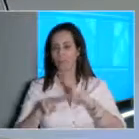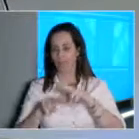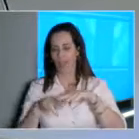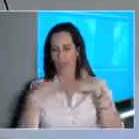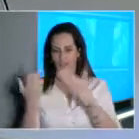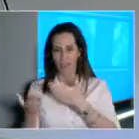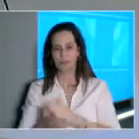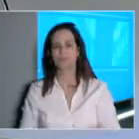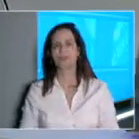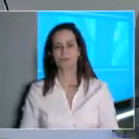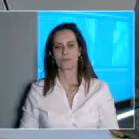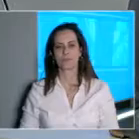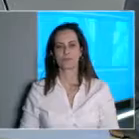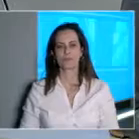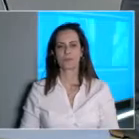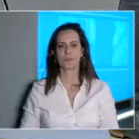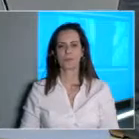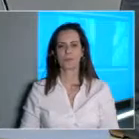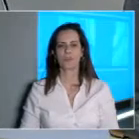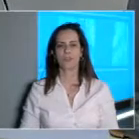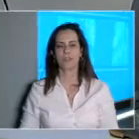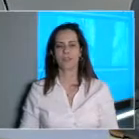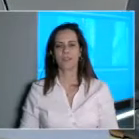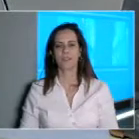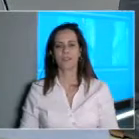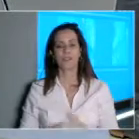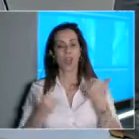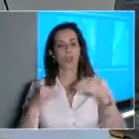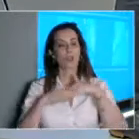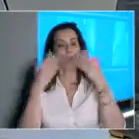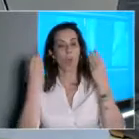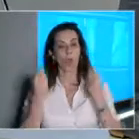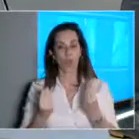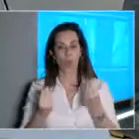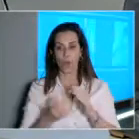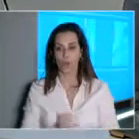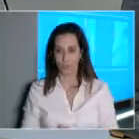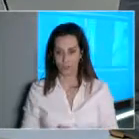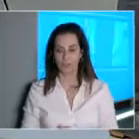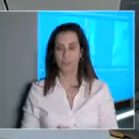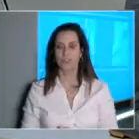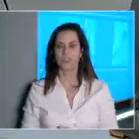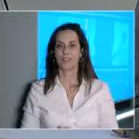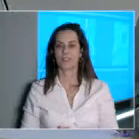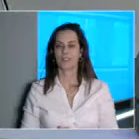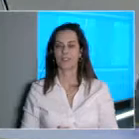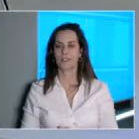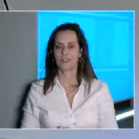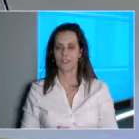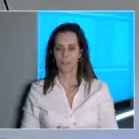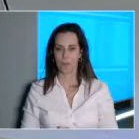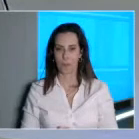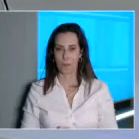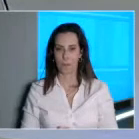אליך ממש בעוד כמה דקות, ונגיד בוקר טוב לרפאל טרבלסי. בוקר